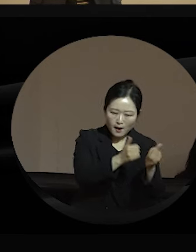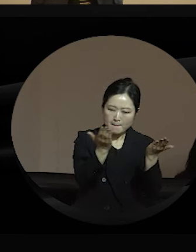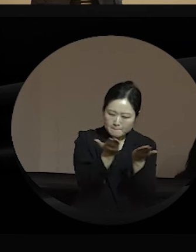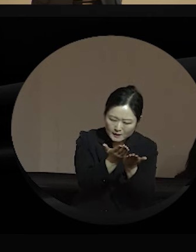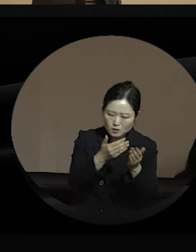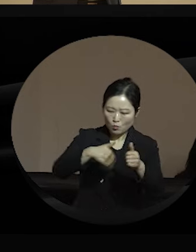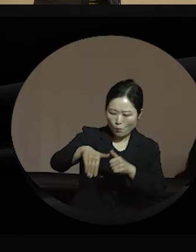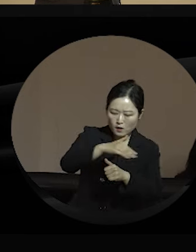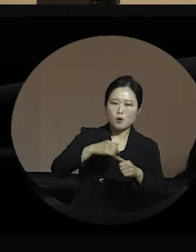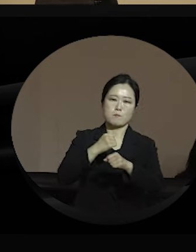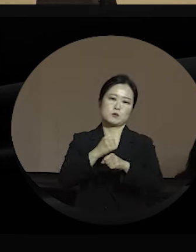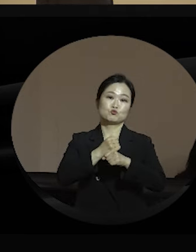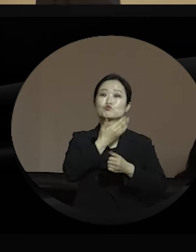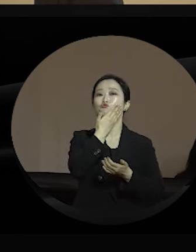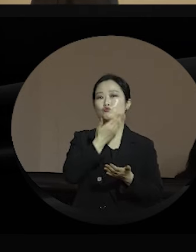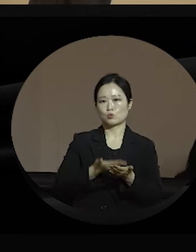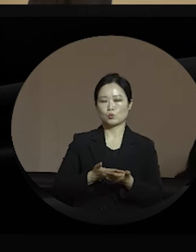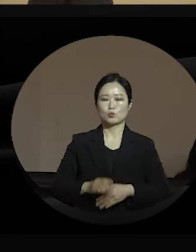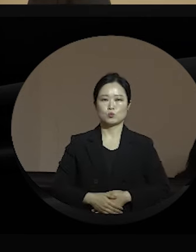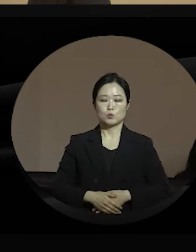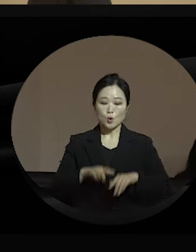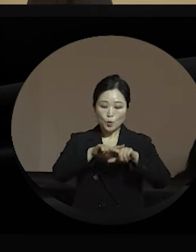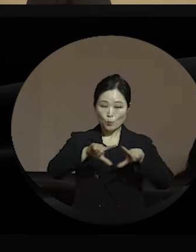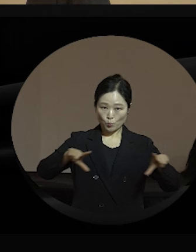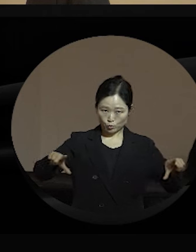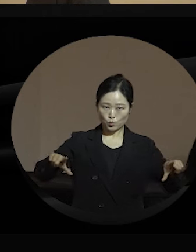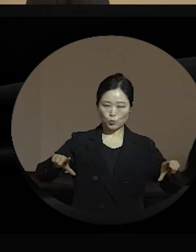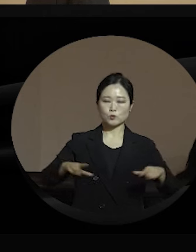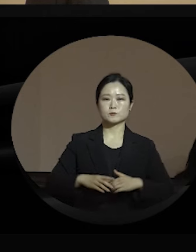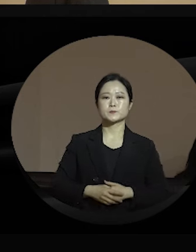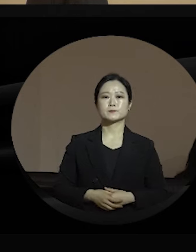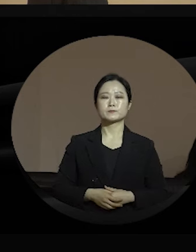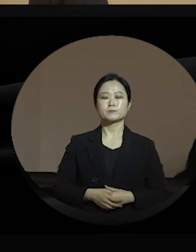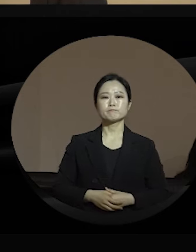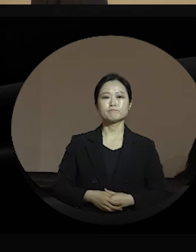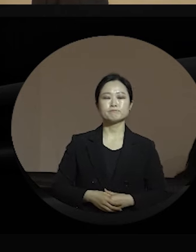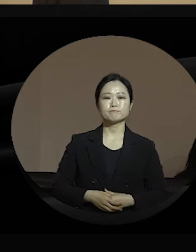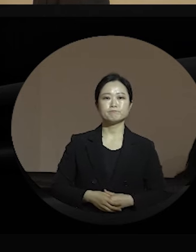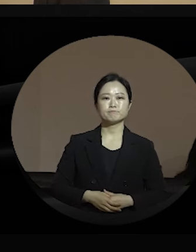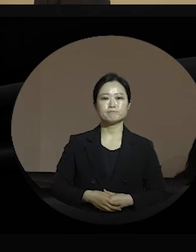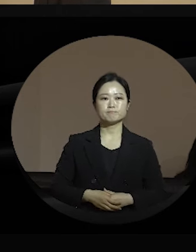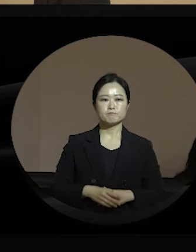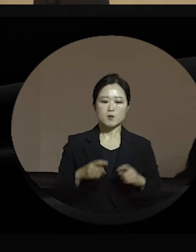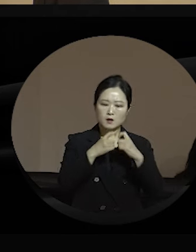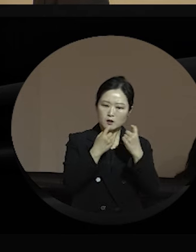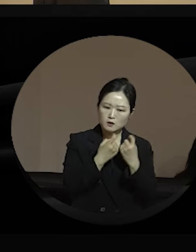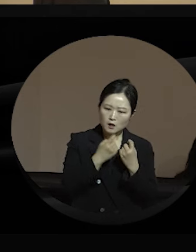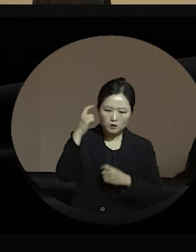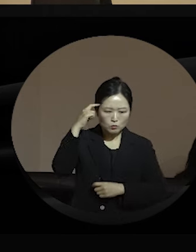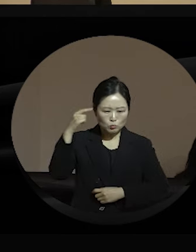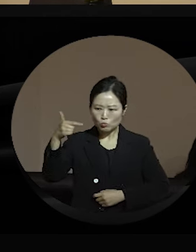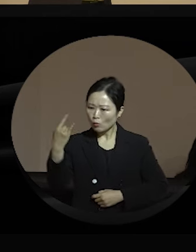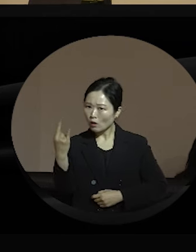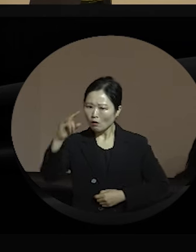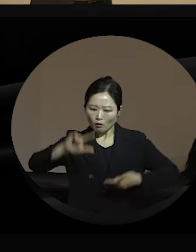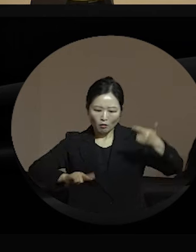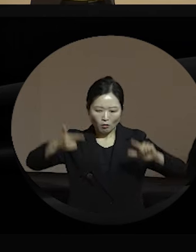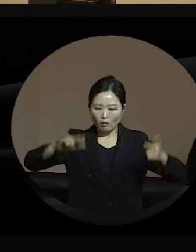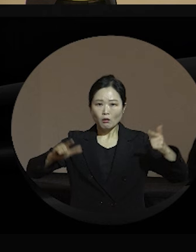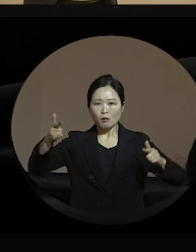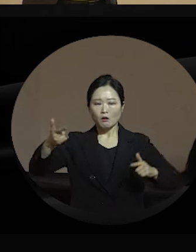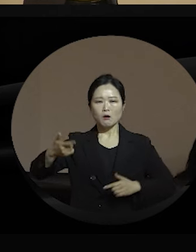거예요. 일반적으로 알려진 이 특성들은 뭔가 개인의 뇌는 독특한데 우리가